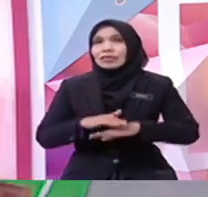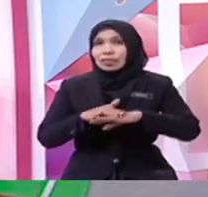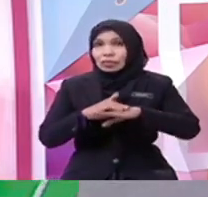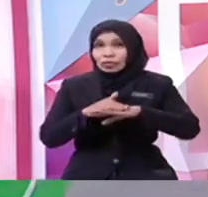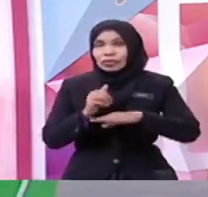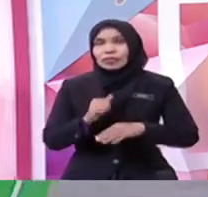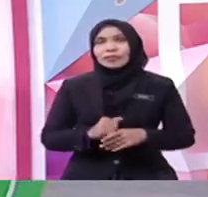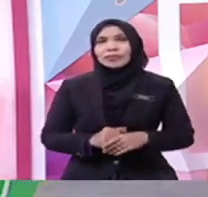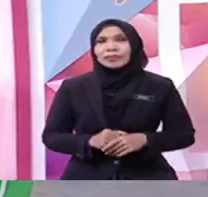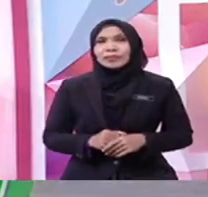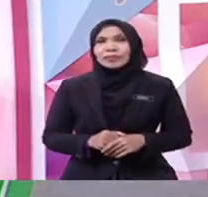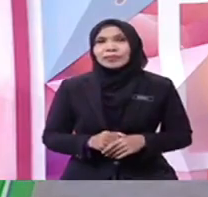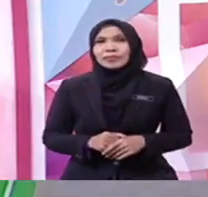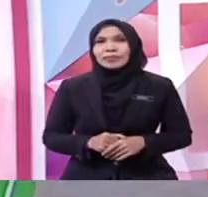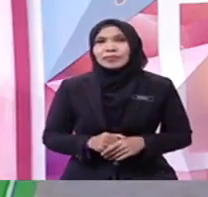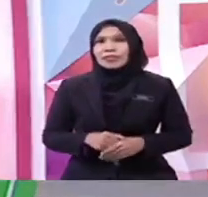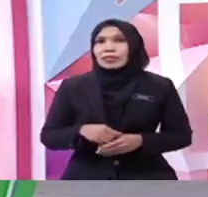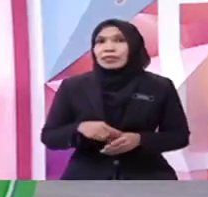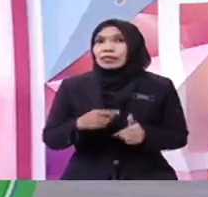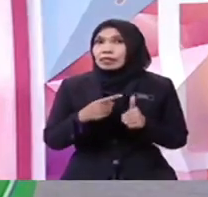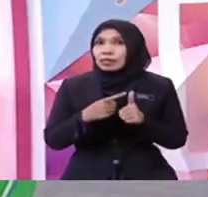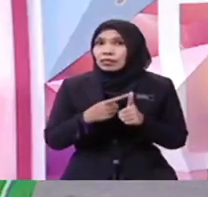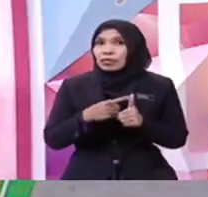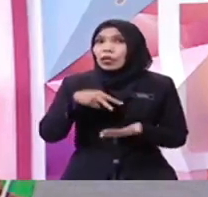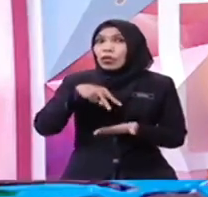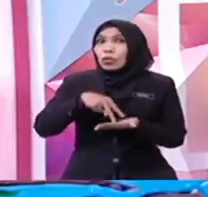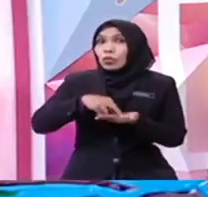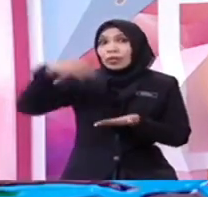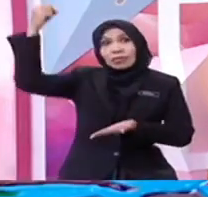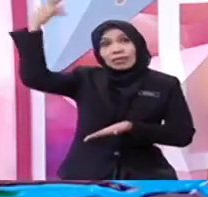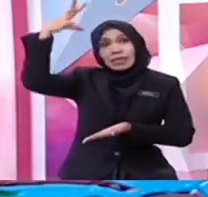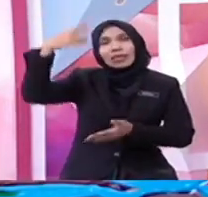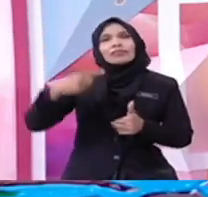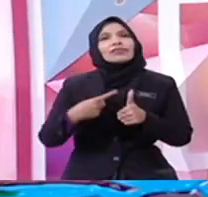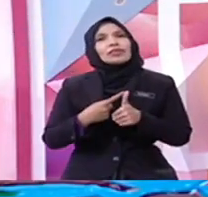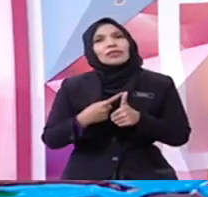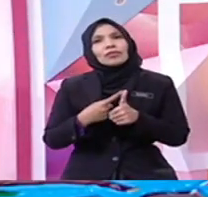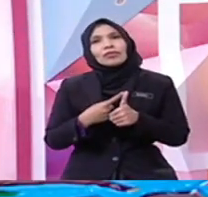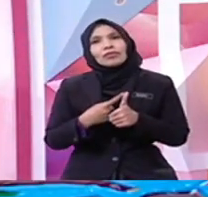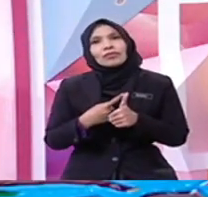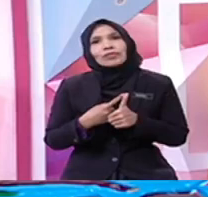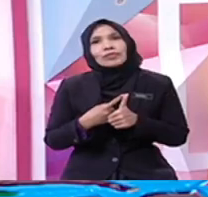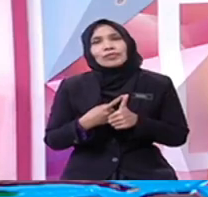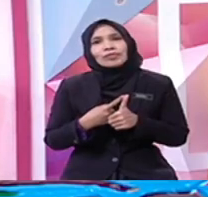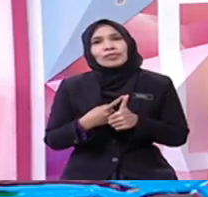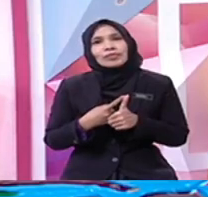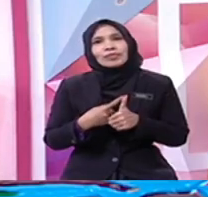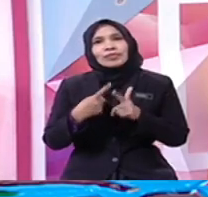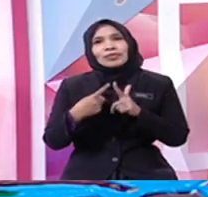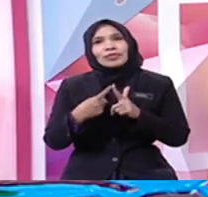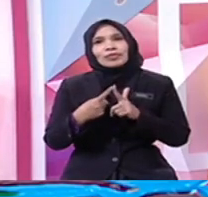disini saya kelompok bintang yyuio tiga kali e1cg saya oke 123